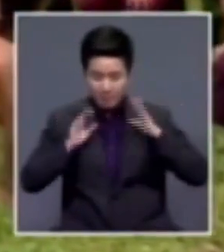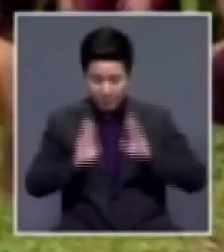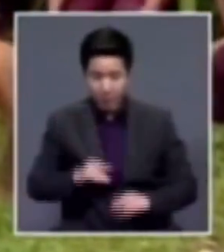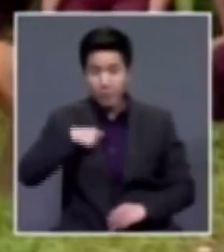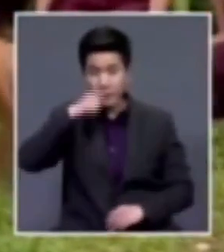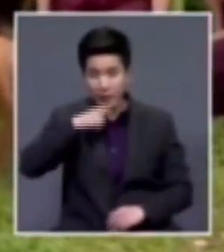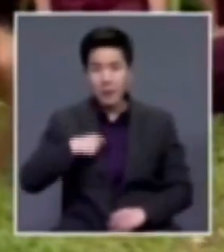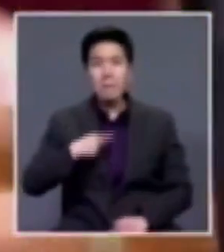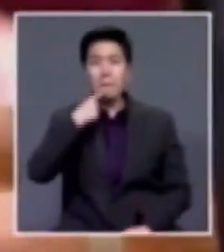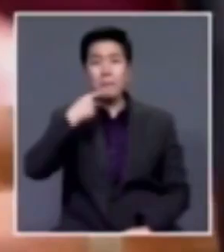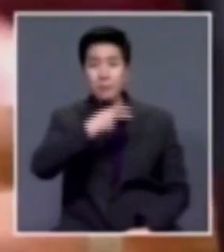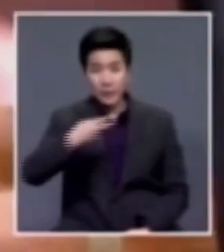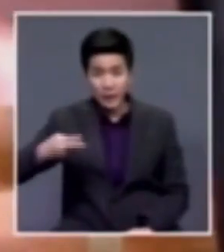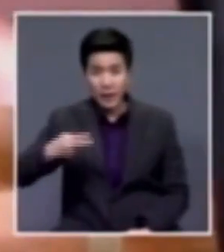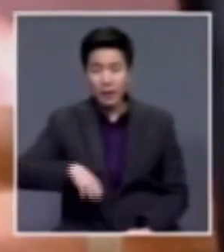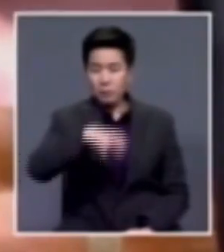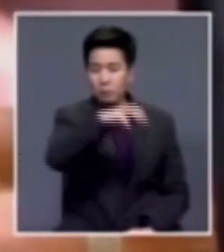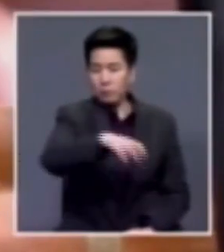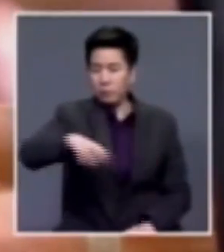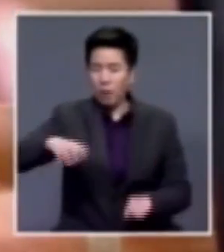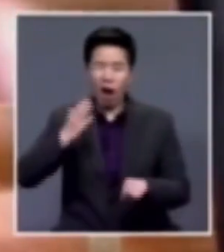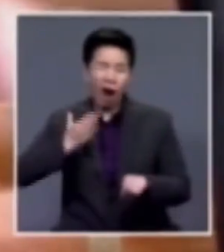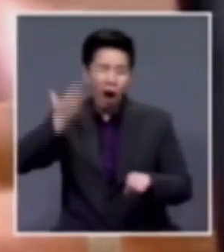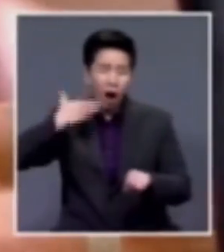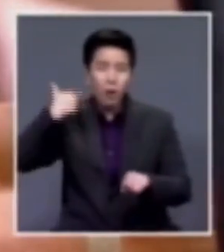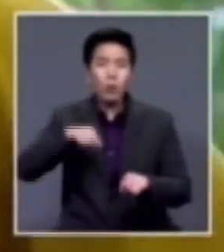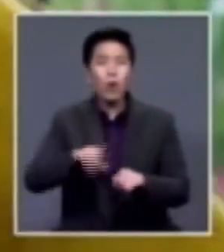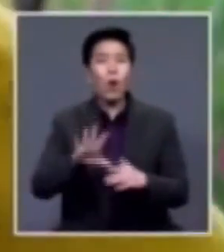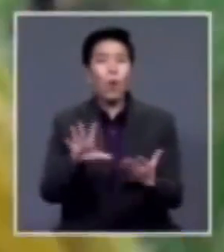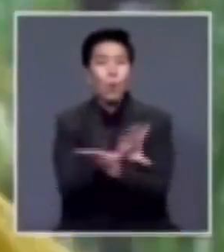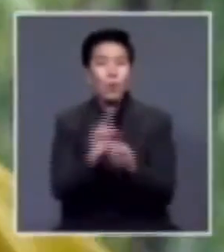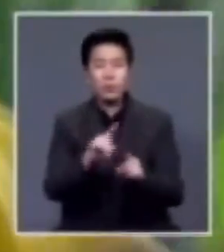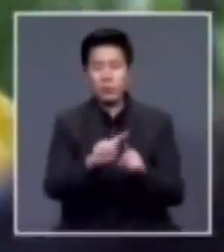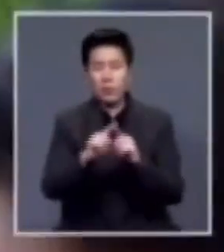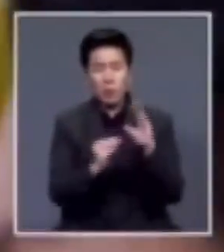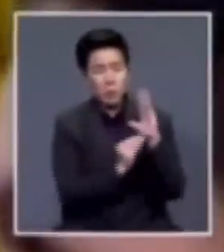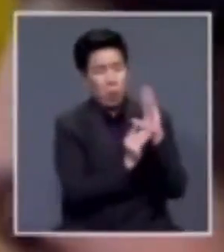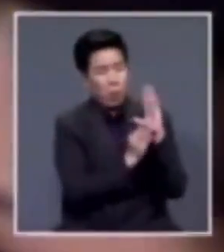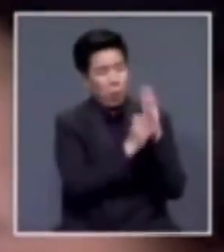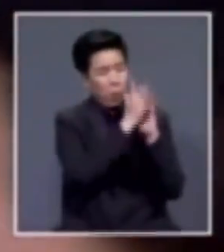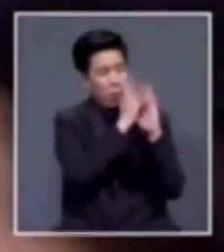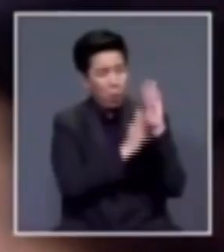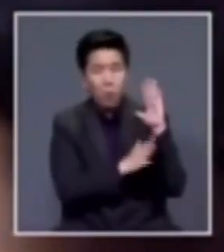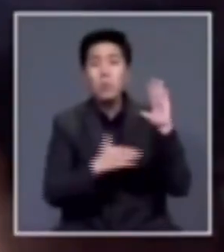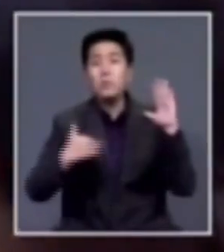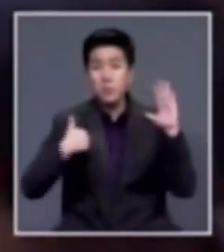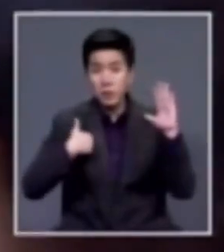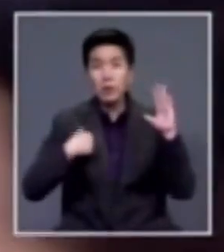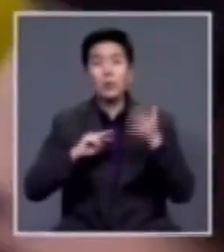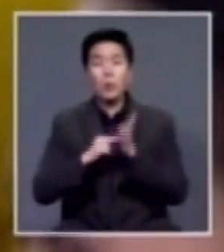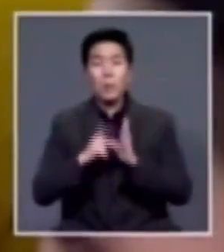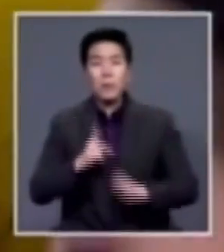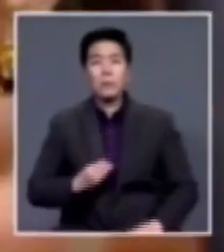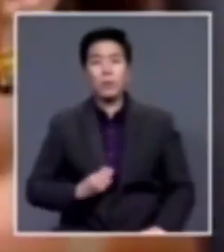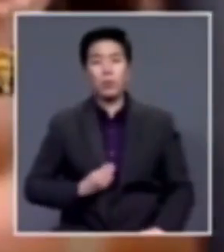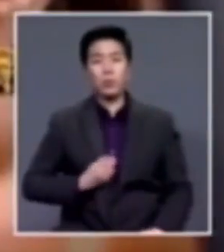จนถึงโบราณสถานโบราณวัตถุซึ่งเราก็มีสถานที่น่าสนใจทางวัฒนธรรมจำนวนมากนะครับกระจายอยู่ทั่วประเทศซึ่งถือเป็นความภาคภูมิ